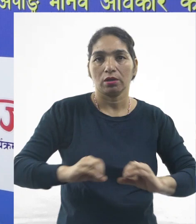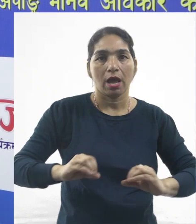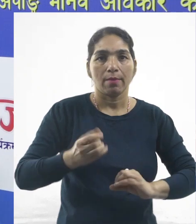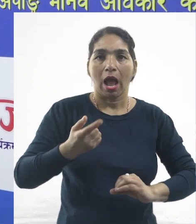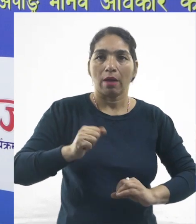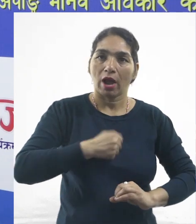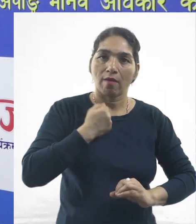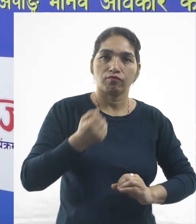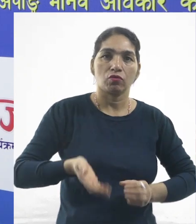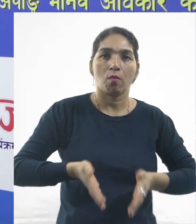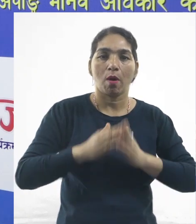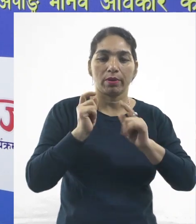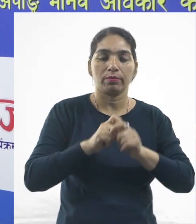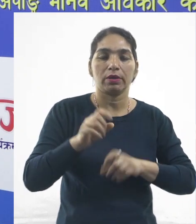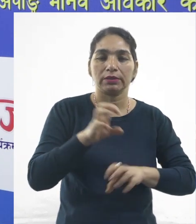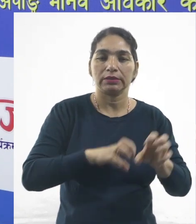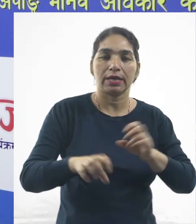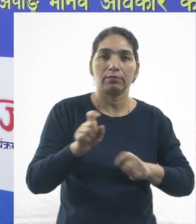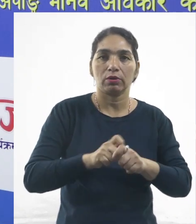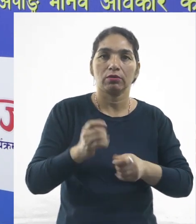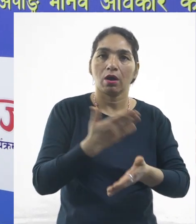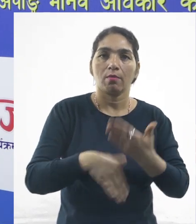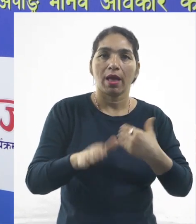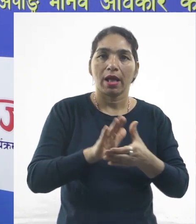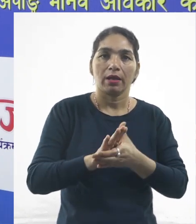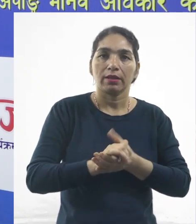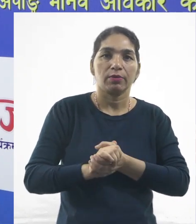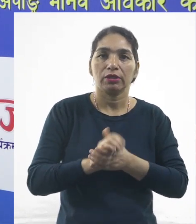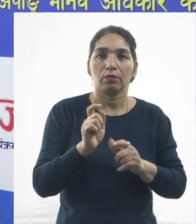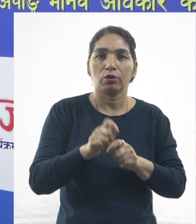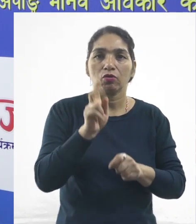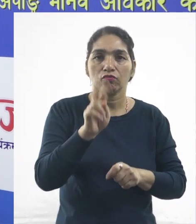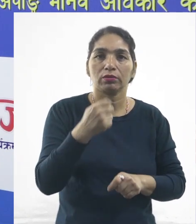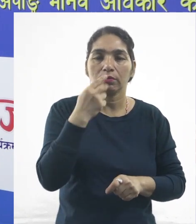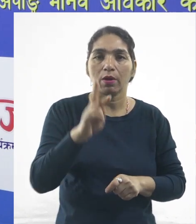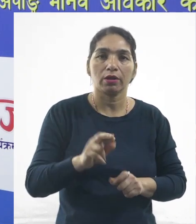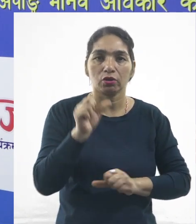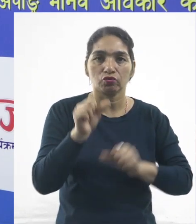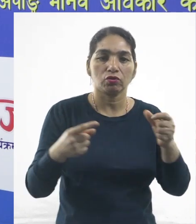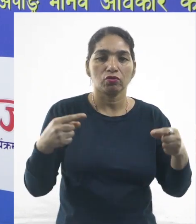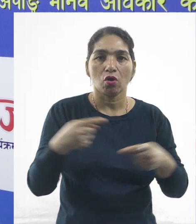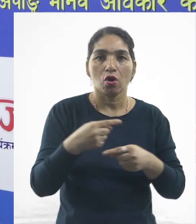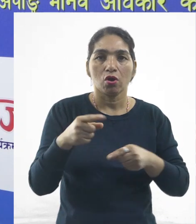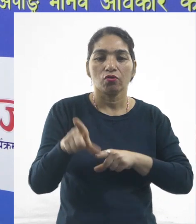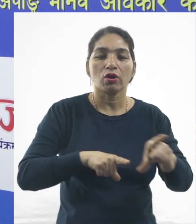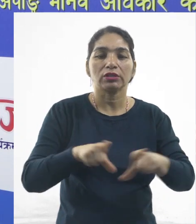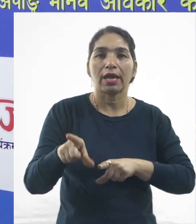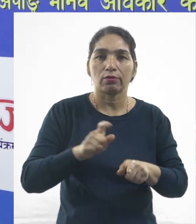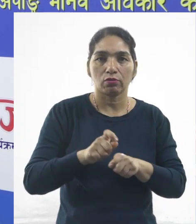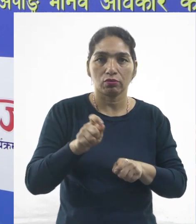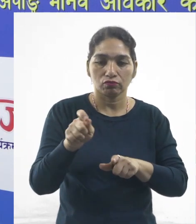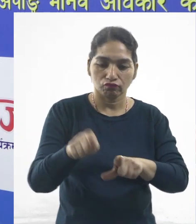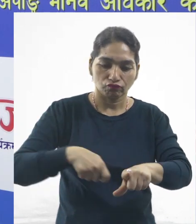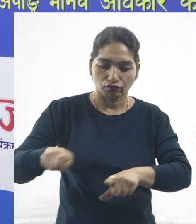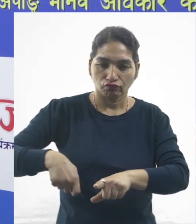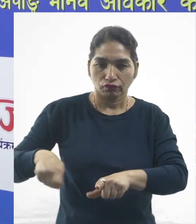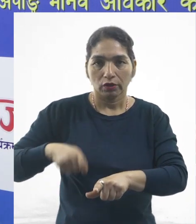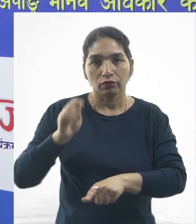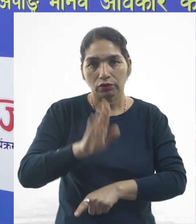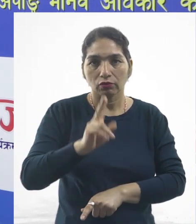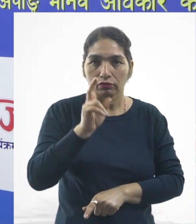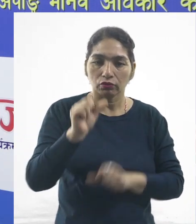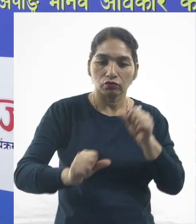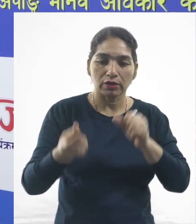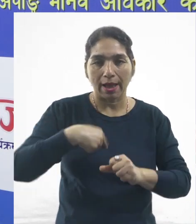बन्दाखेरि चाहिँ हामीले डिजाइन गर्दाखेरि नै अपाङ्गता मैत्री हुनुपर्छ भनेर हामीले चाहिँ जुन नक्साहरू गर्दाखेरि हामी कोर्दैछौँ। त्यसै कारणले जुन